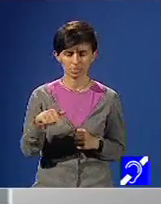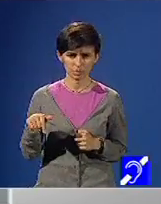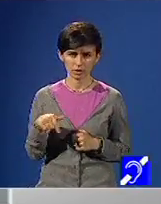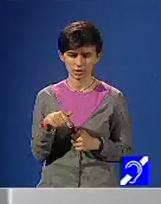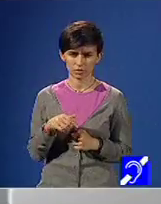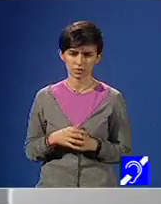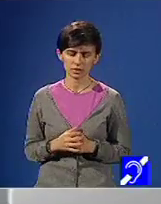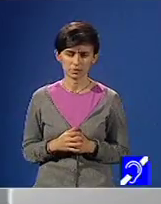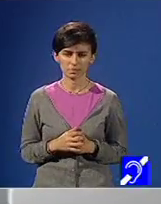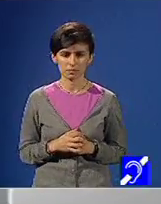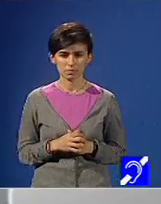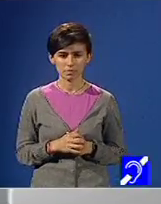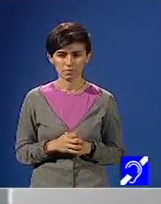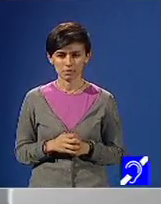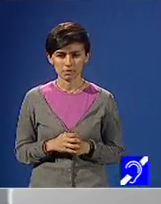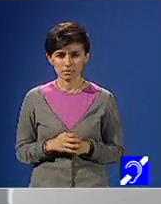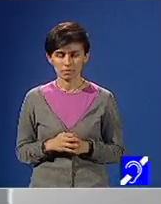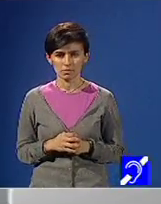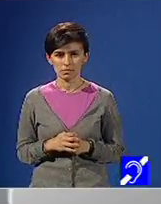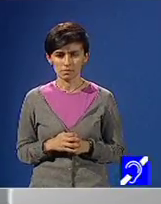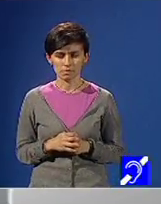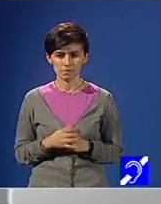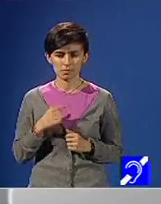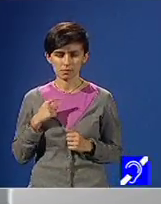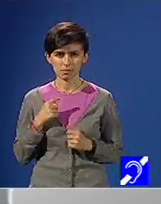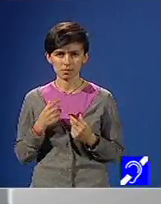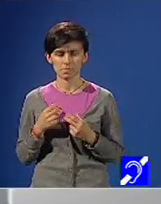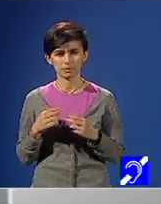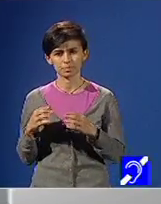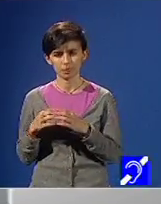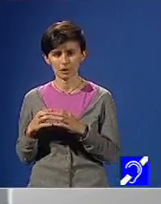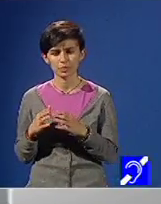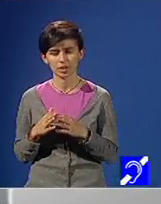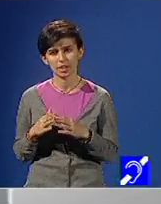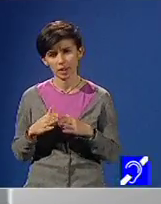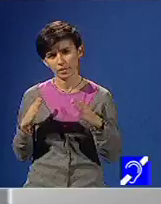așa în urmă, dar sunt mult mai numeroase față de noi.